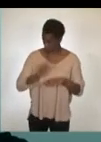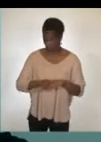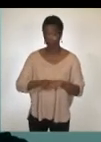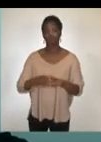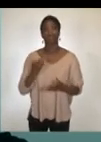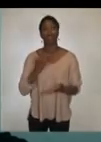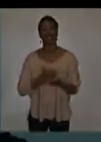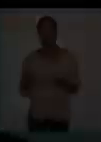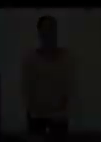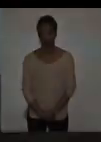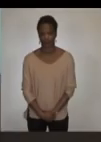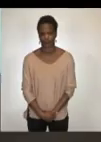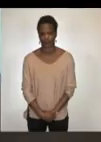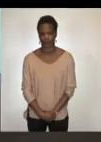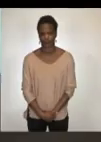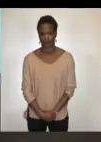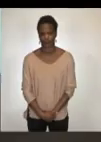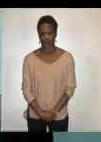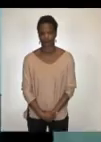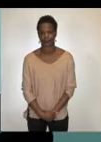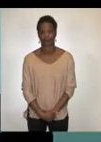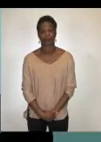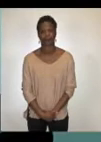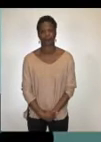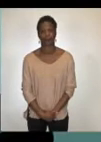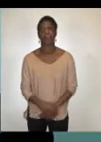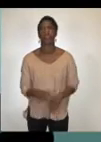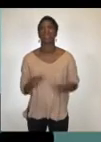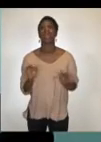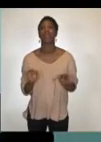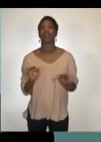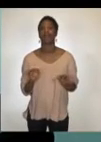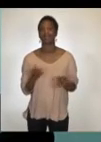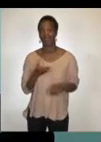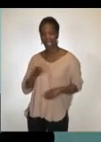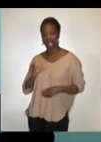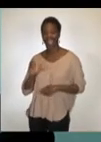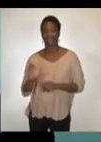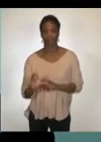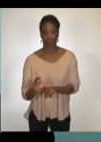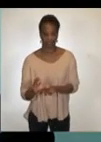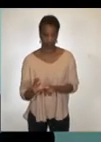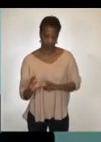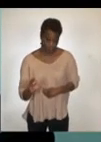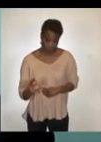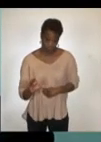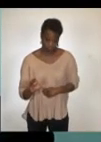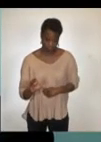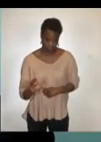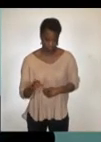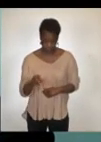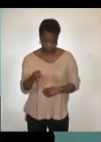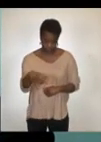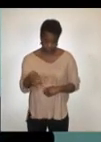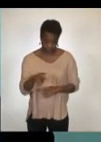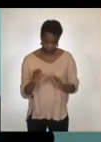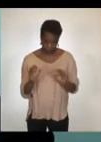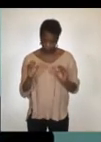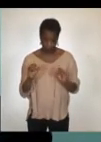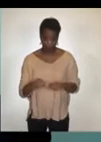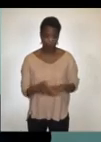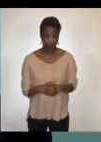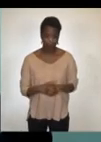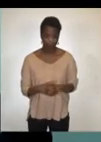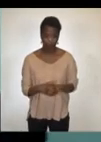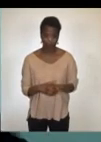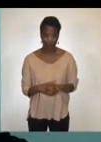le mandat, je le rappelle. Sur les réalisations d'investissement, donc effectivement, vous aurez tout le loisir en compte